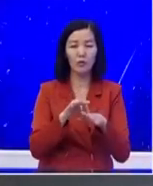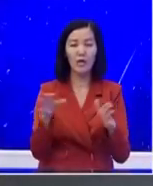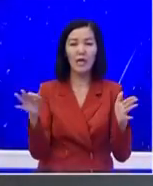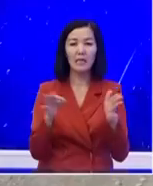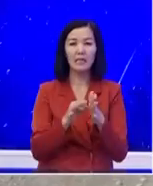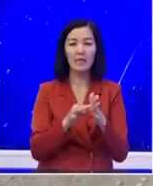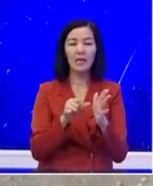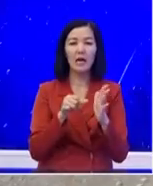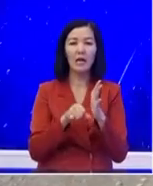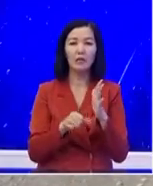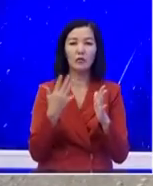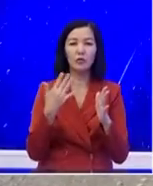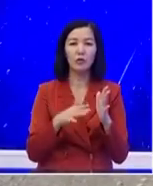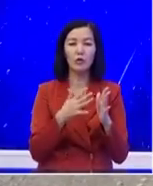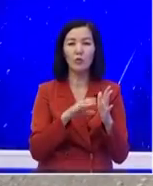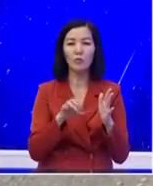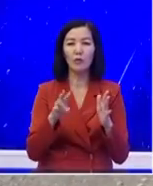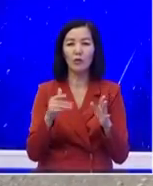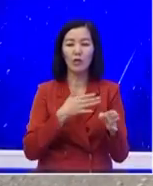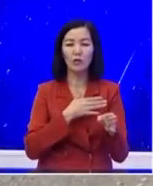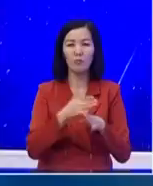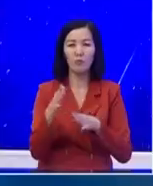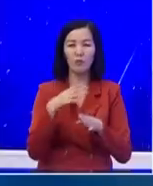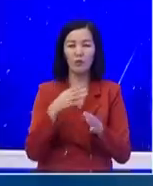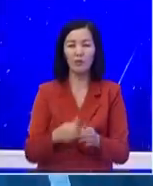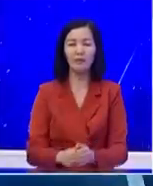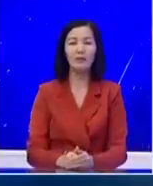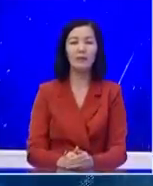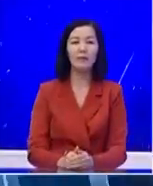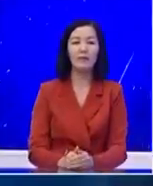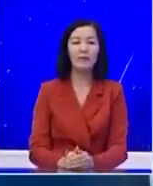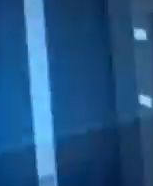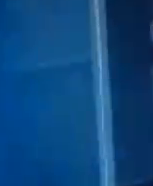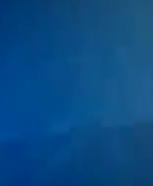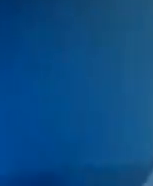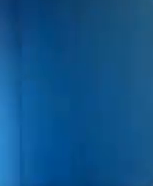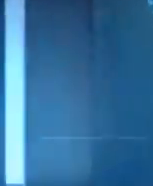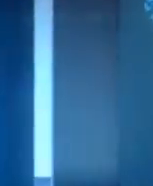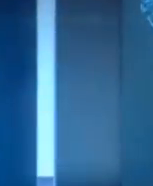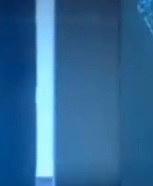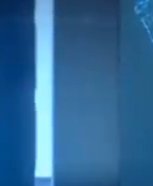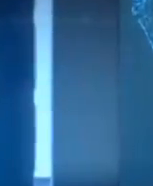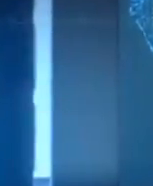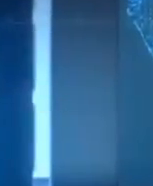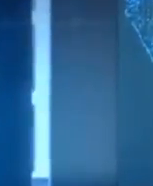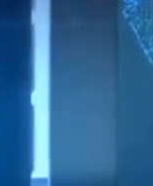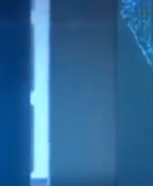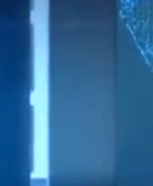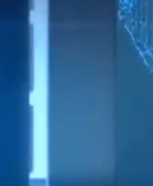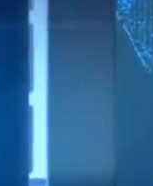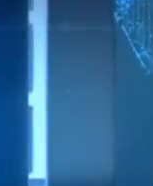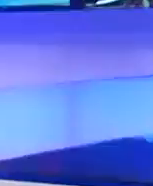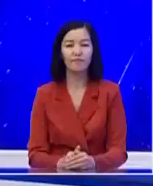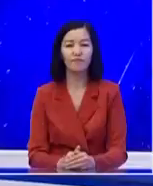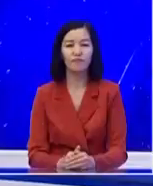мақсатқа 655 миллион қазына қаржысы бағытталыпты. Рахат Рахымжанов, Мади Байбосынов, Жетісу арнасы.